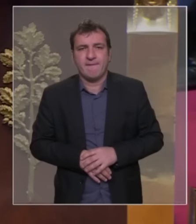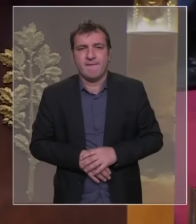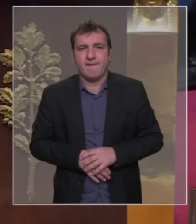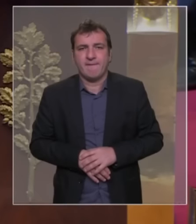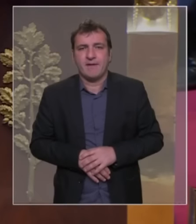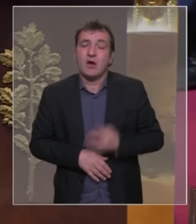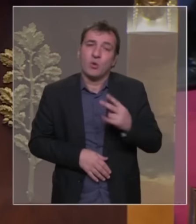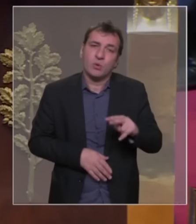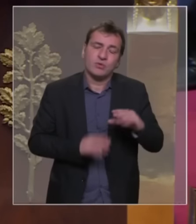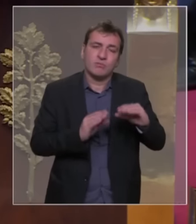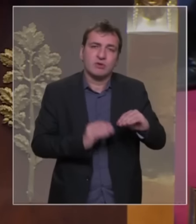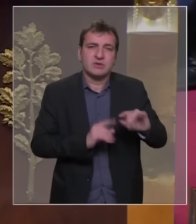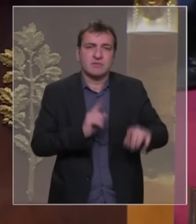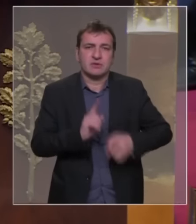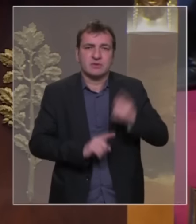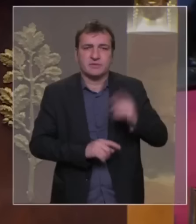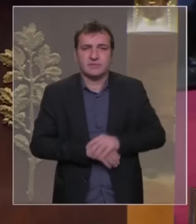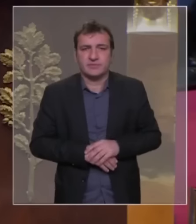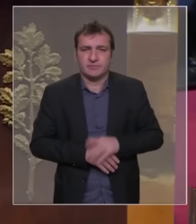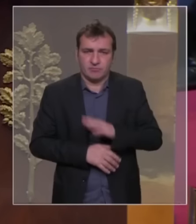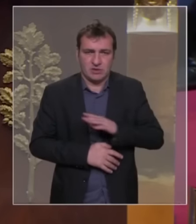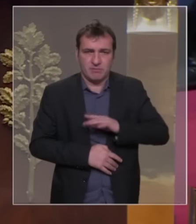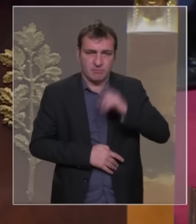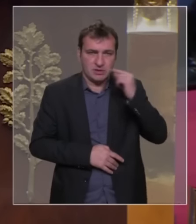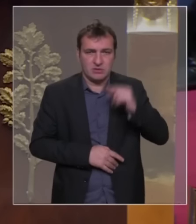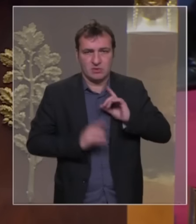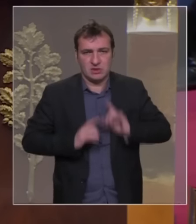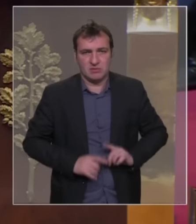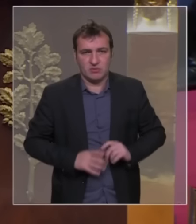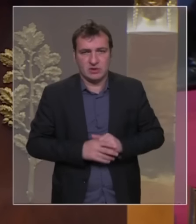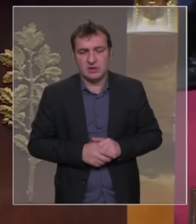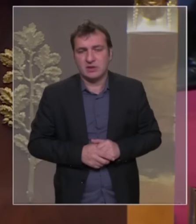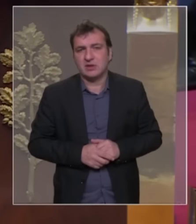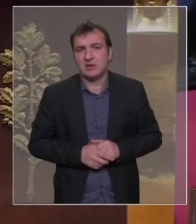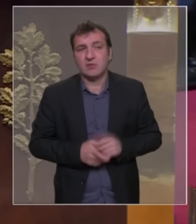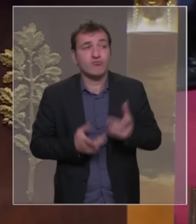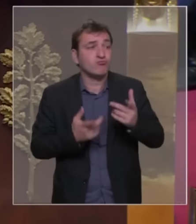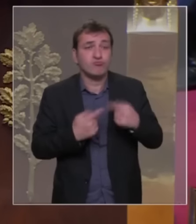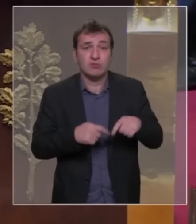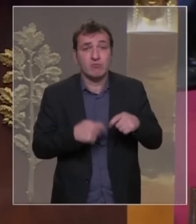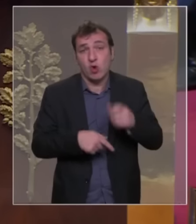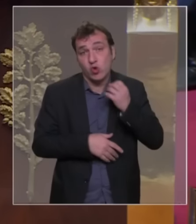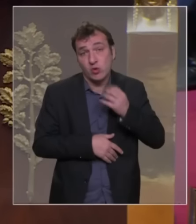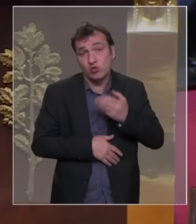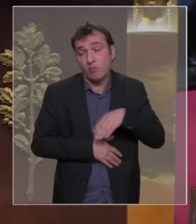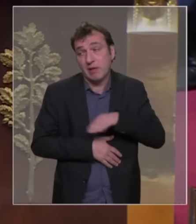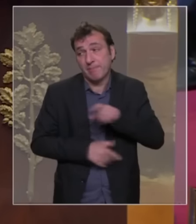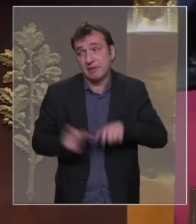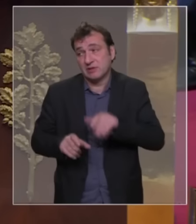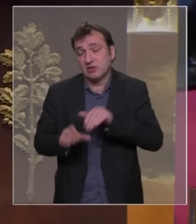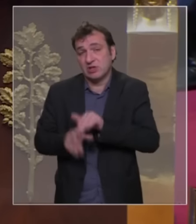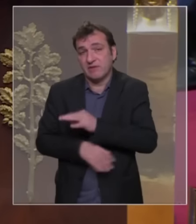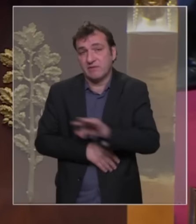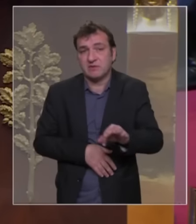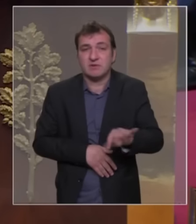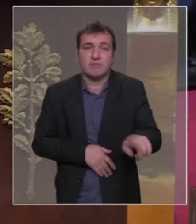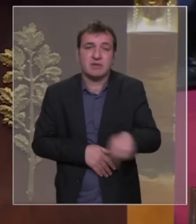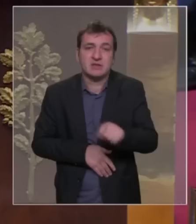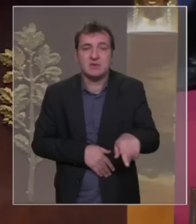autre poste essentiel, mesdames et messieurs les députés, des dépenses quotidiennes des Français, c'est évidemment